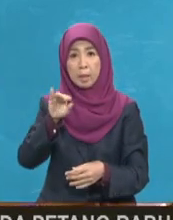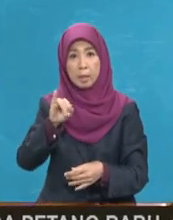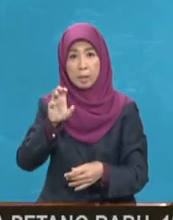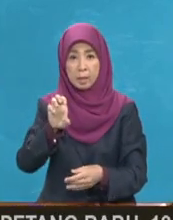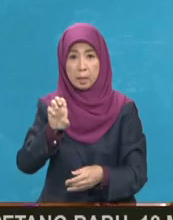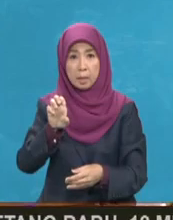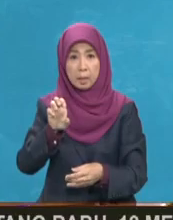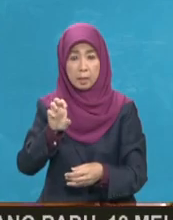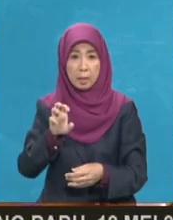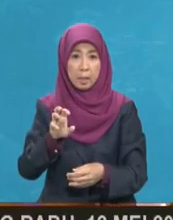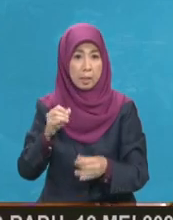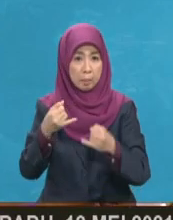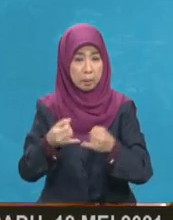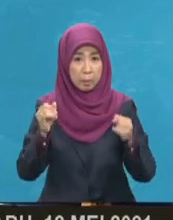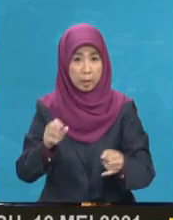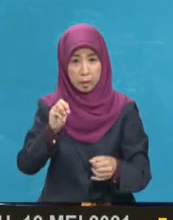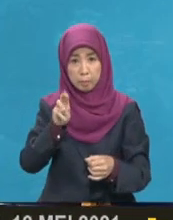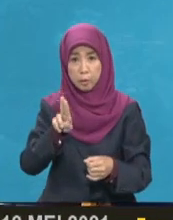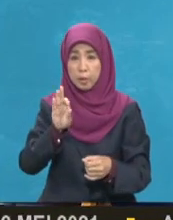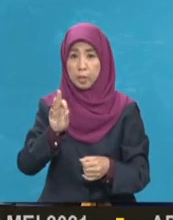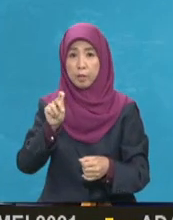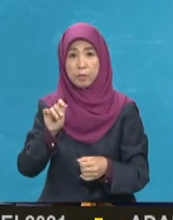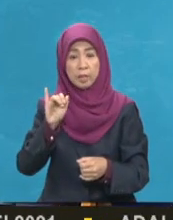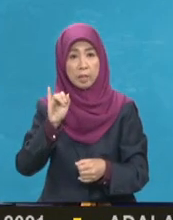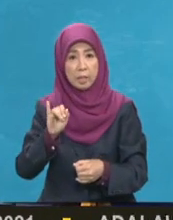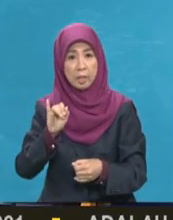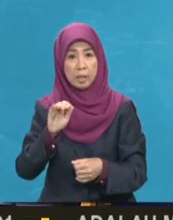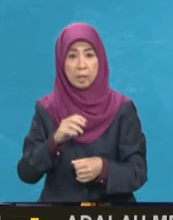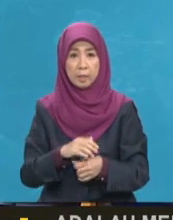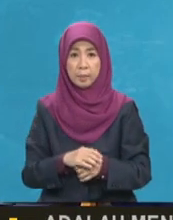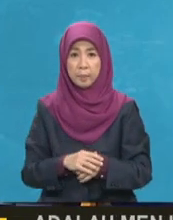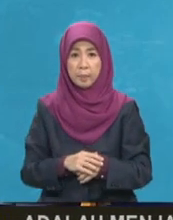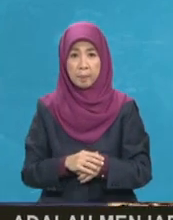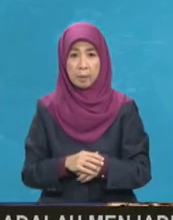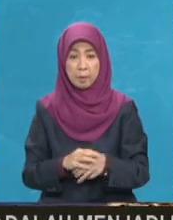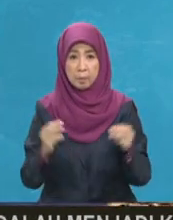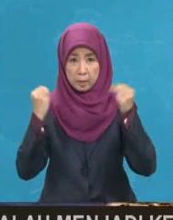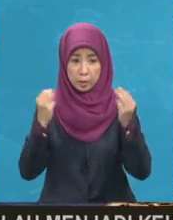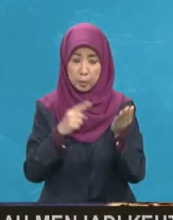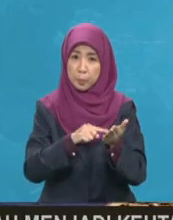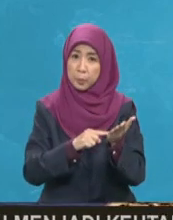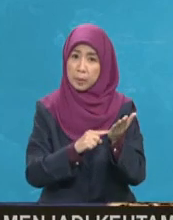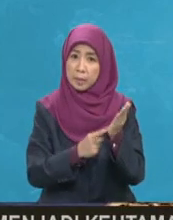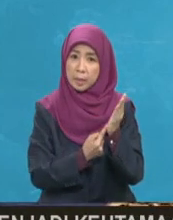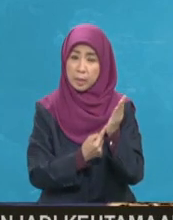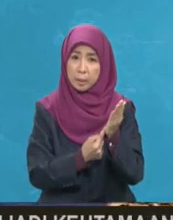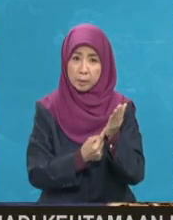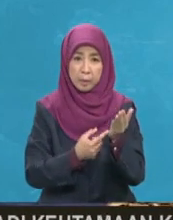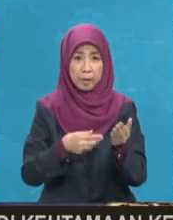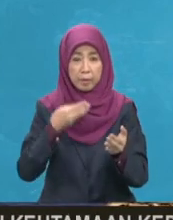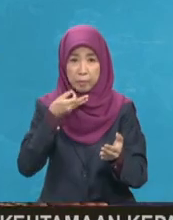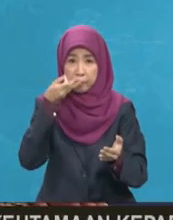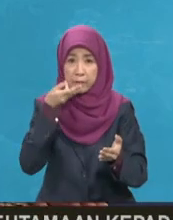pejabat Mufti selaku pembersih jawatankuasa penyisihan Syariah time majelis dimulaikan dengan bacaan surah